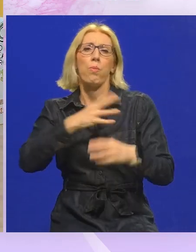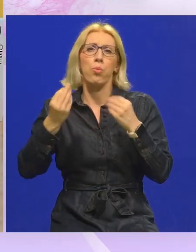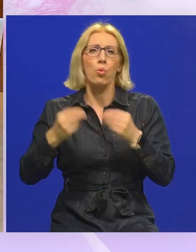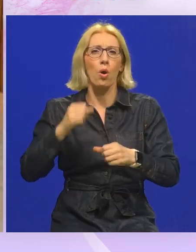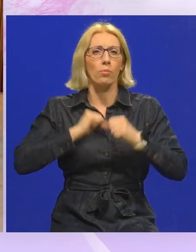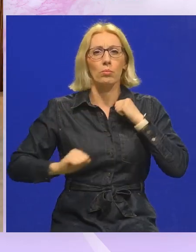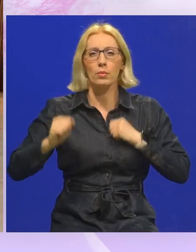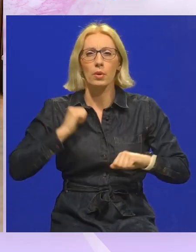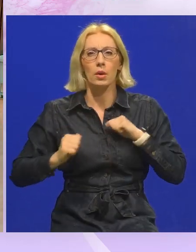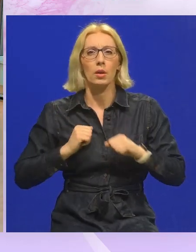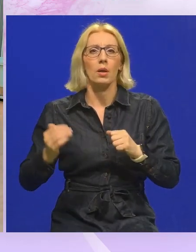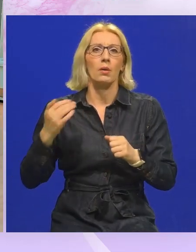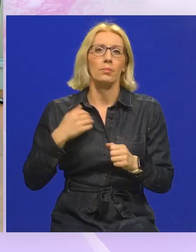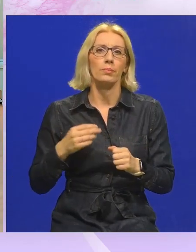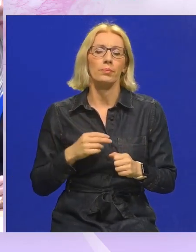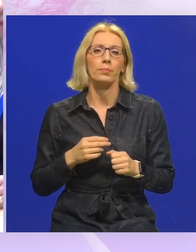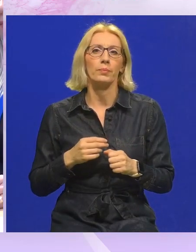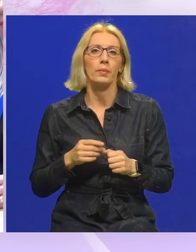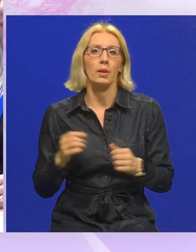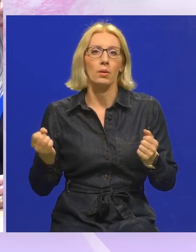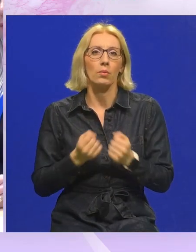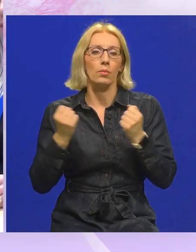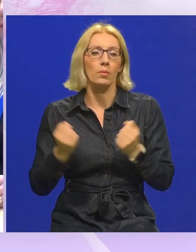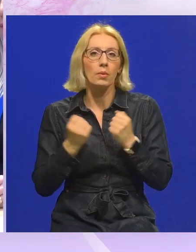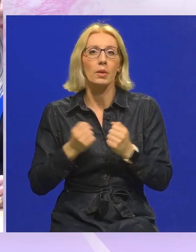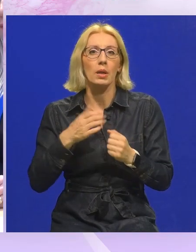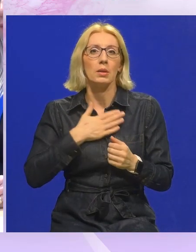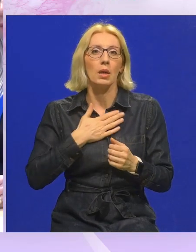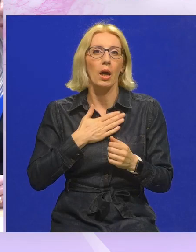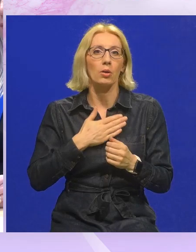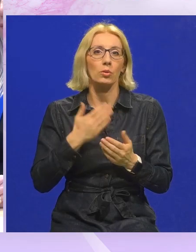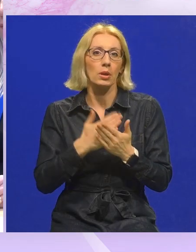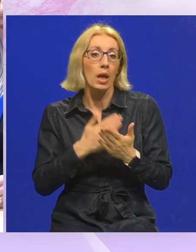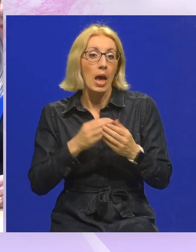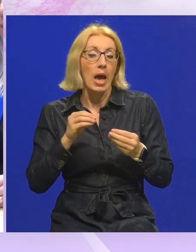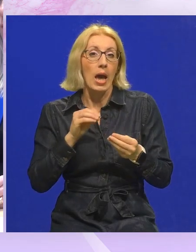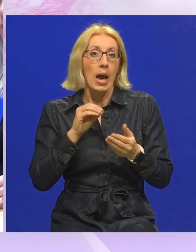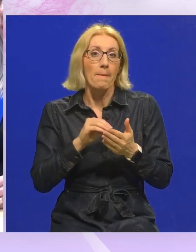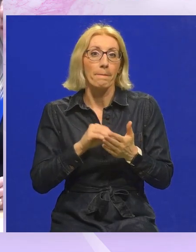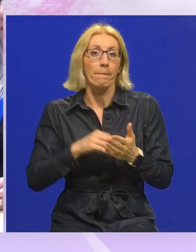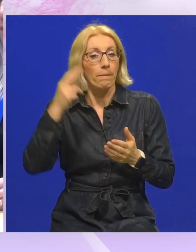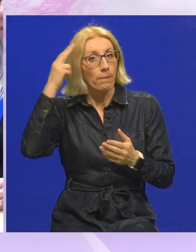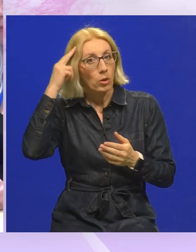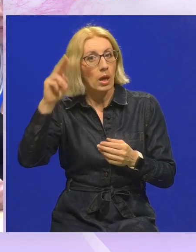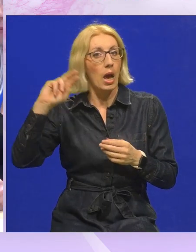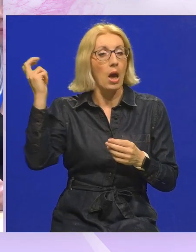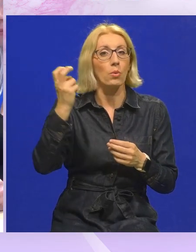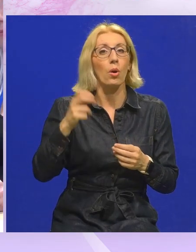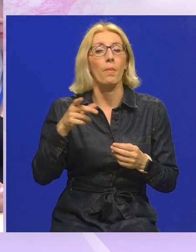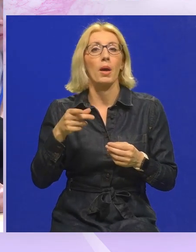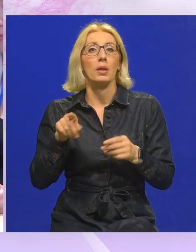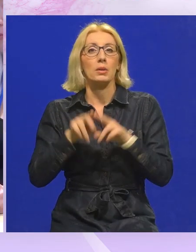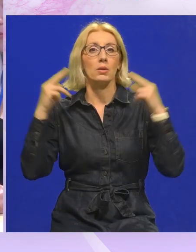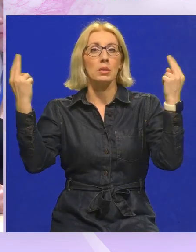i ustrajnost u ovom sportu. Rezultati naših natjecateljica prepoznatljivi su u Europi, a isto tako i